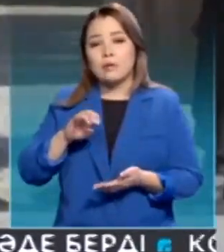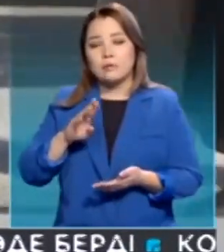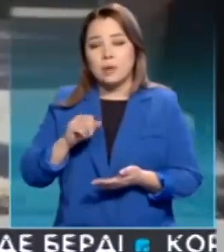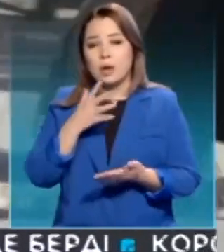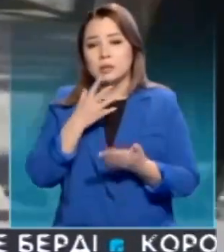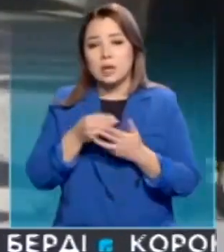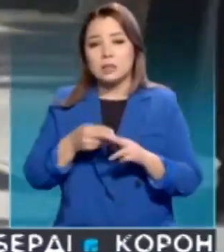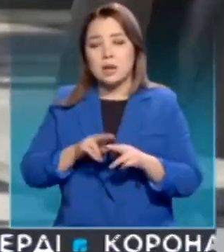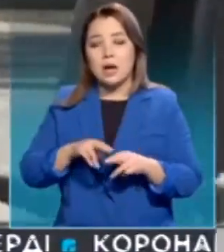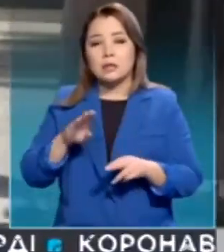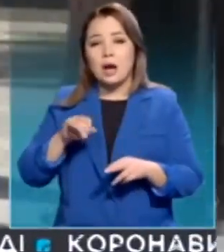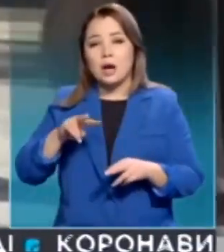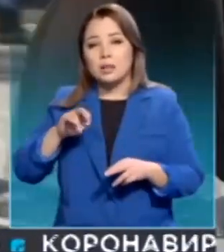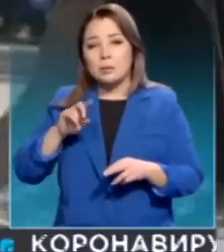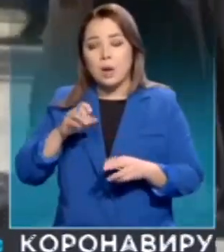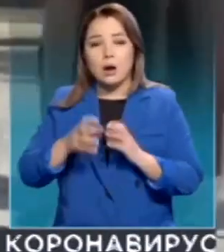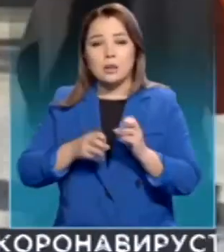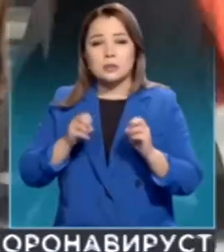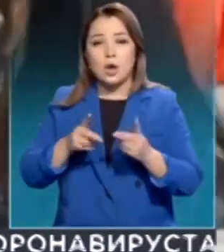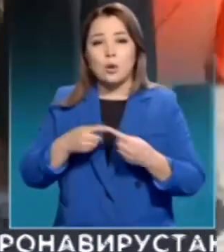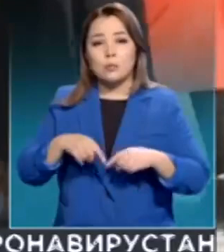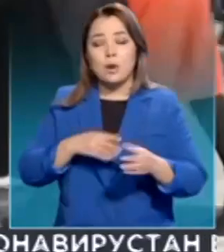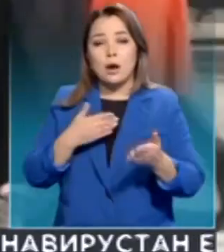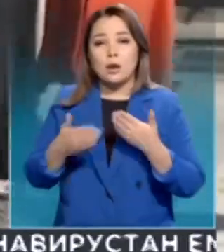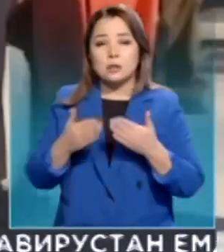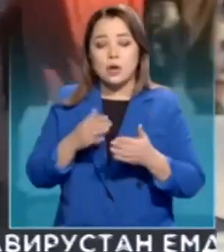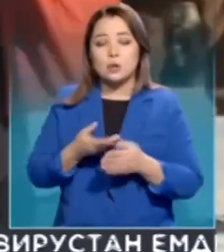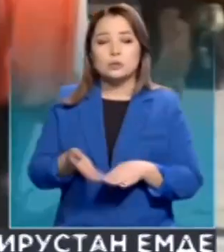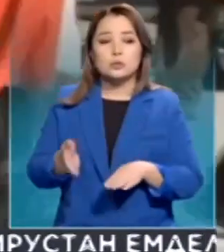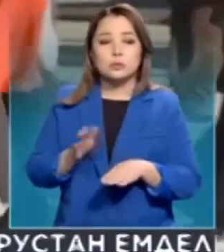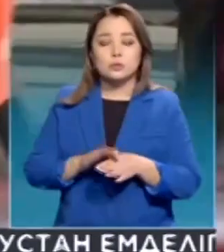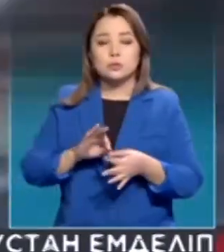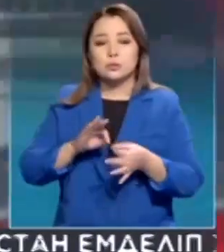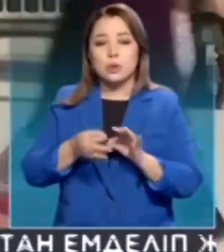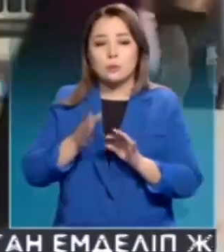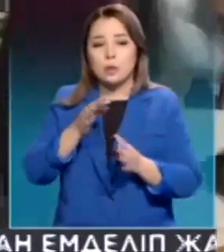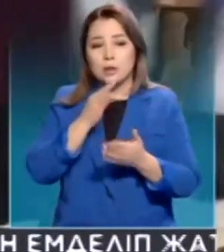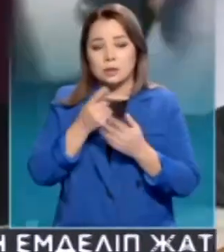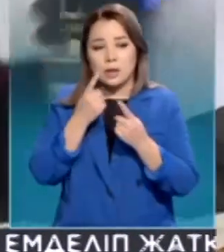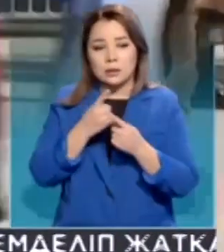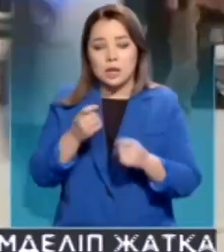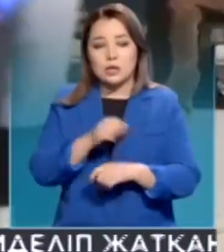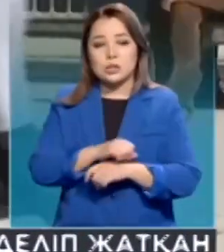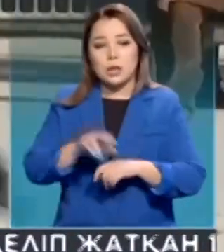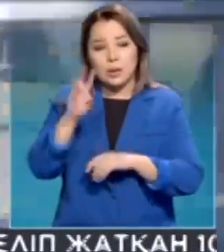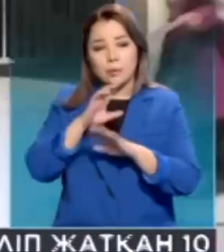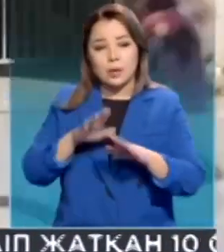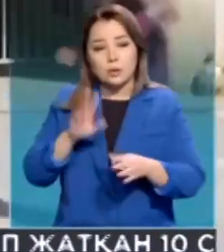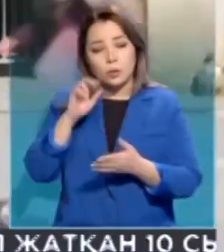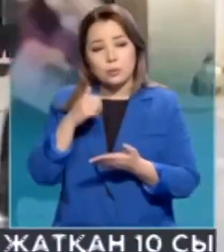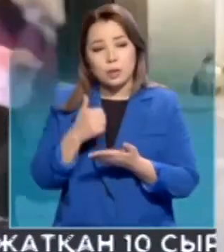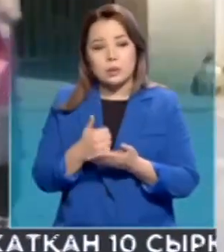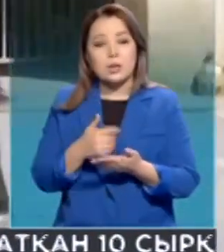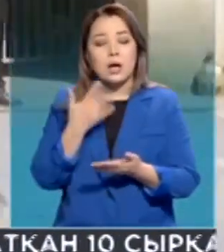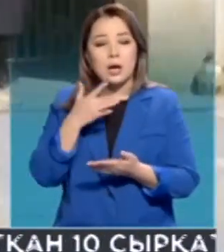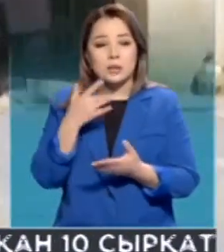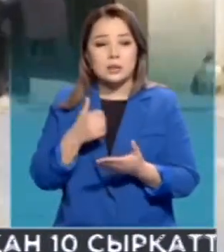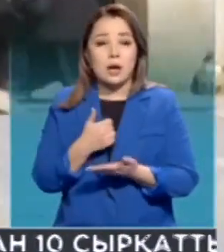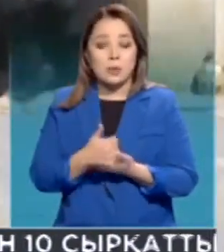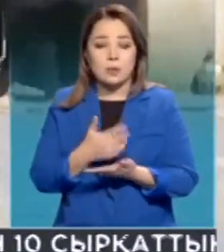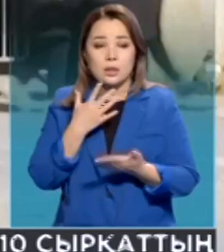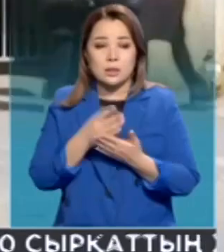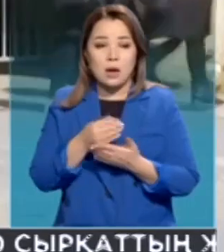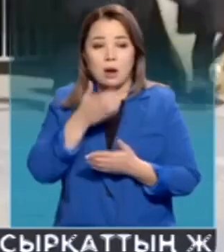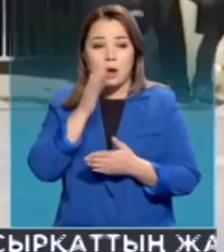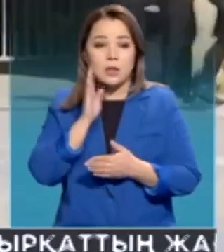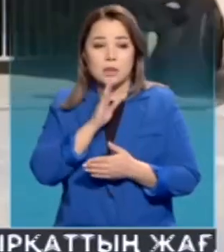бұл Талибанның халықаралық қауымдастықпен қатынасын қиындататынын ескертті. Осыған дейін шет мемлекеттердің үкіметтері мен ақш әкімшілігі